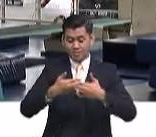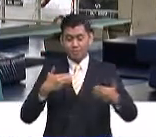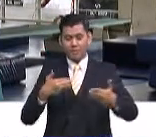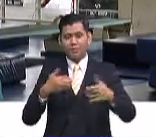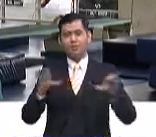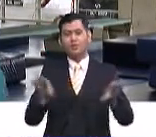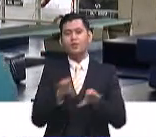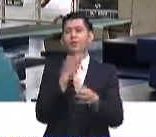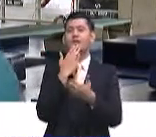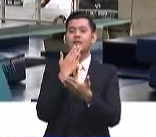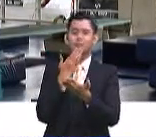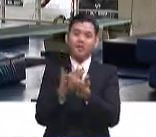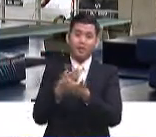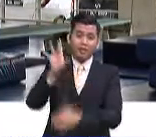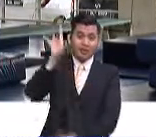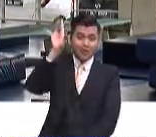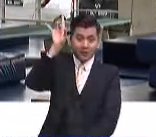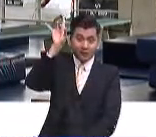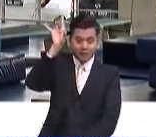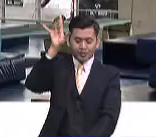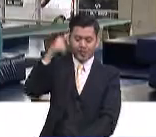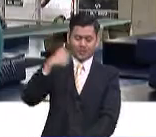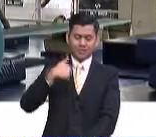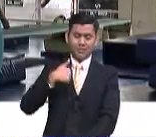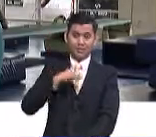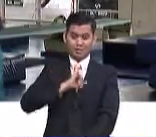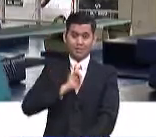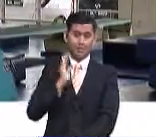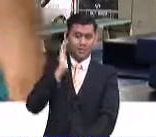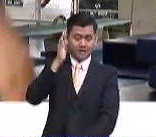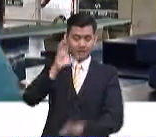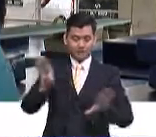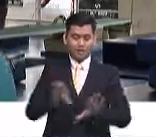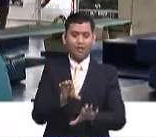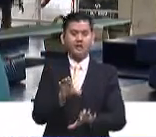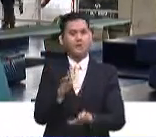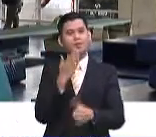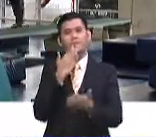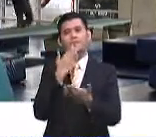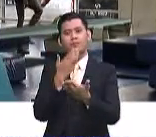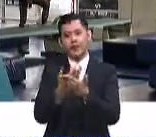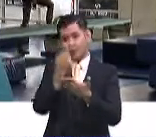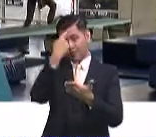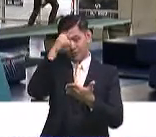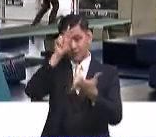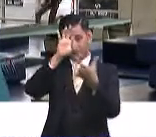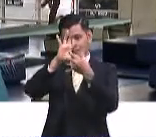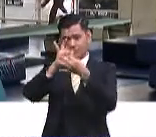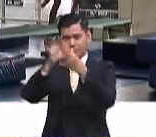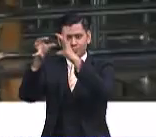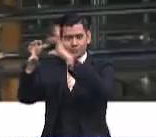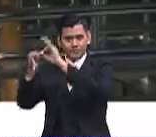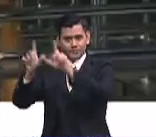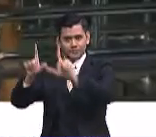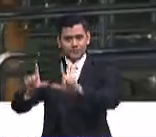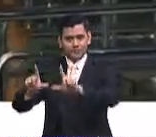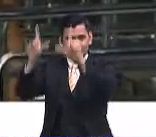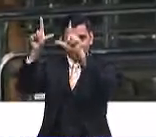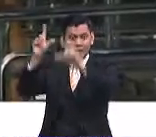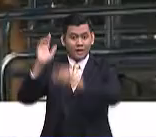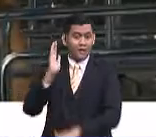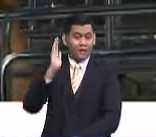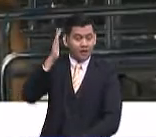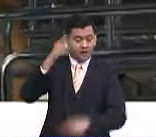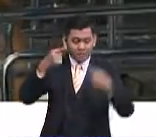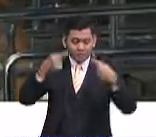InsyaAllah World Cup nanti saya akan buat lebih baik daripada yang sebelum ni lah. Dia bakal